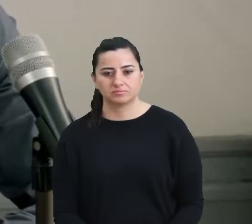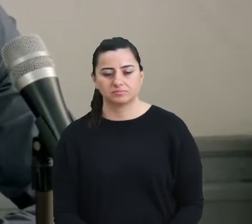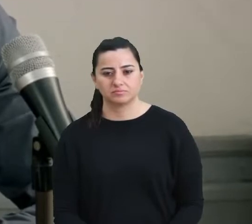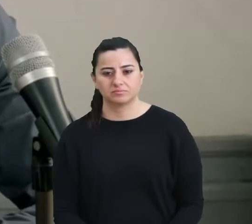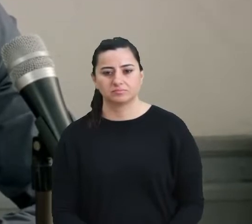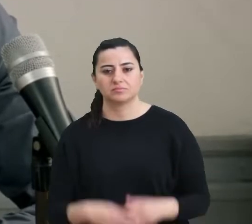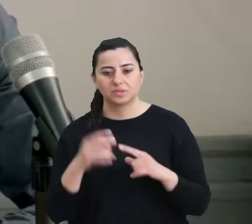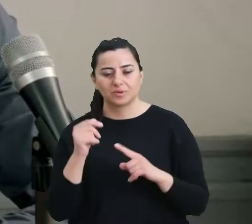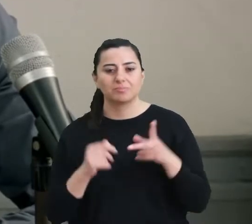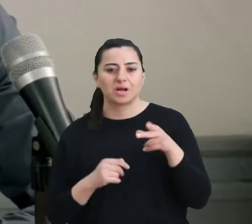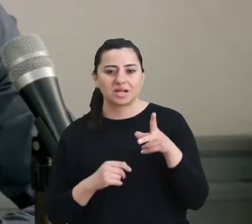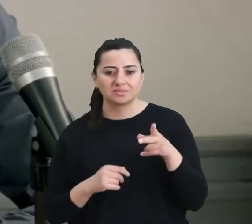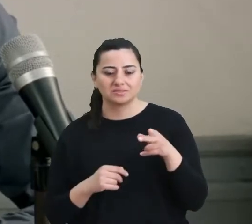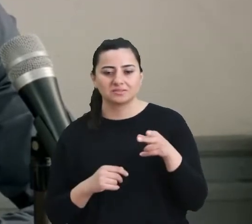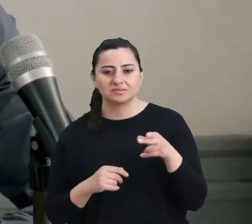Hicabi makasçı,